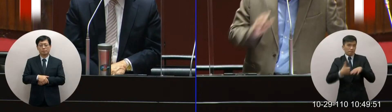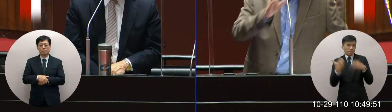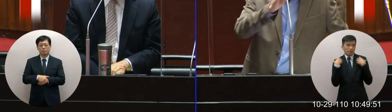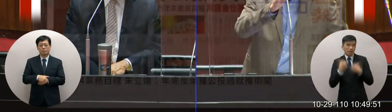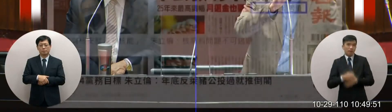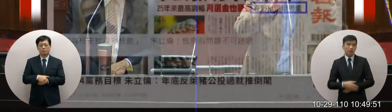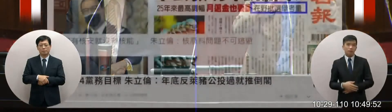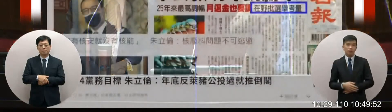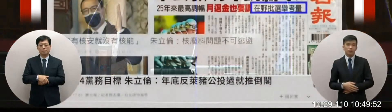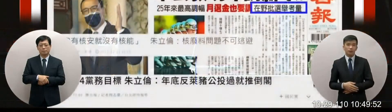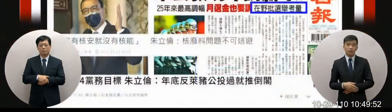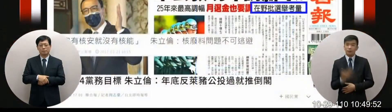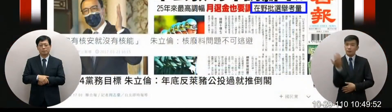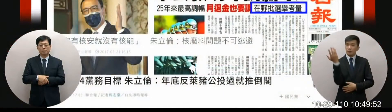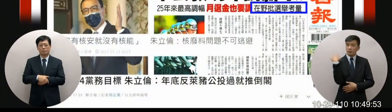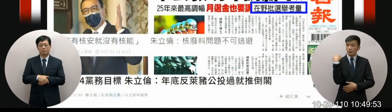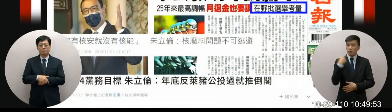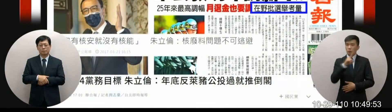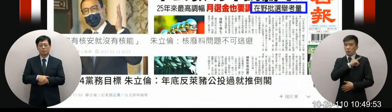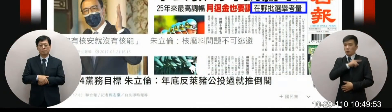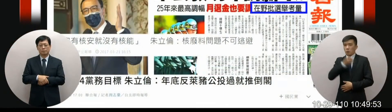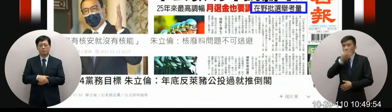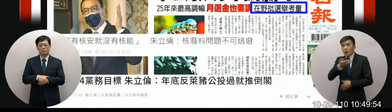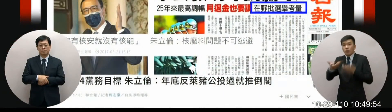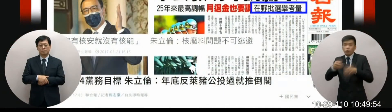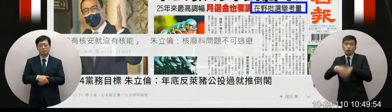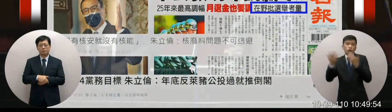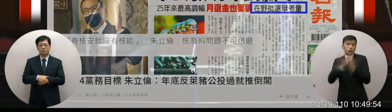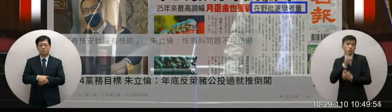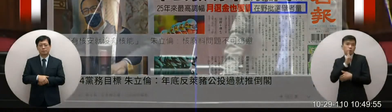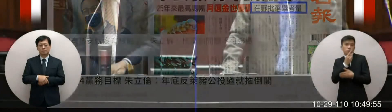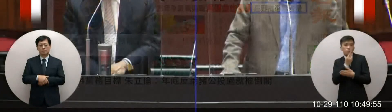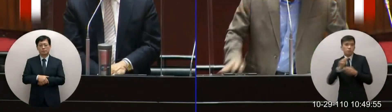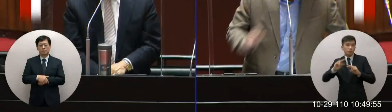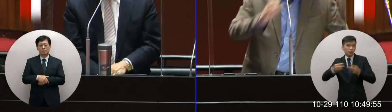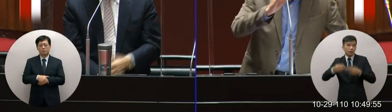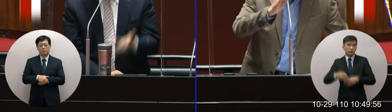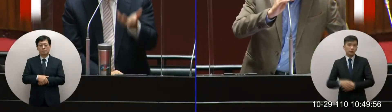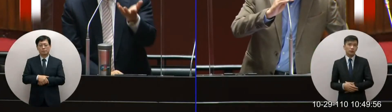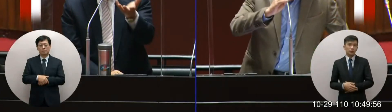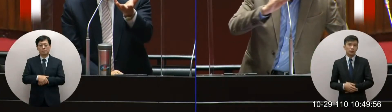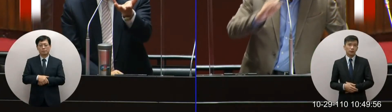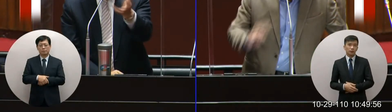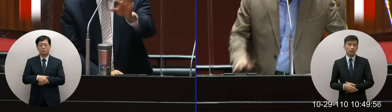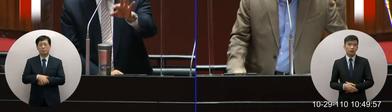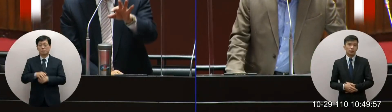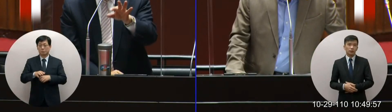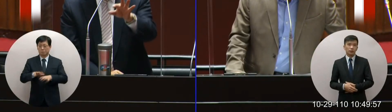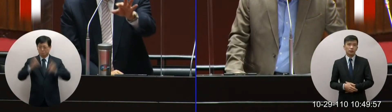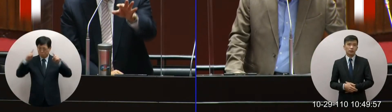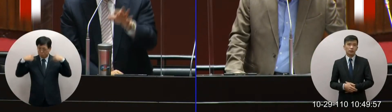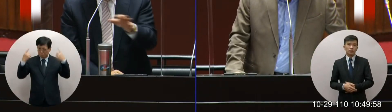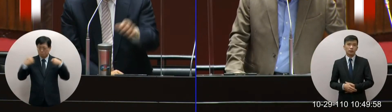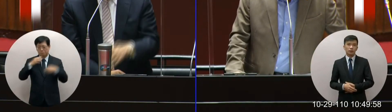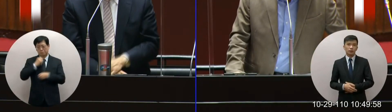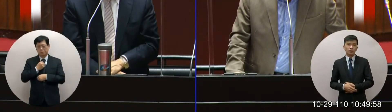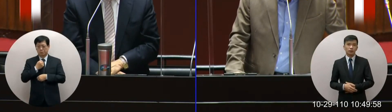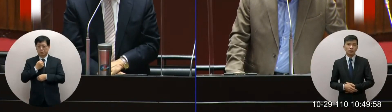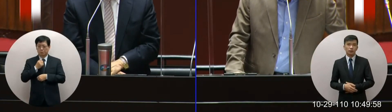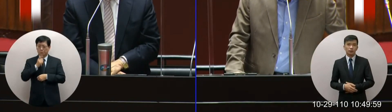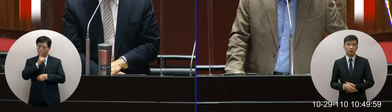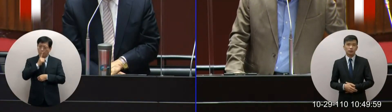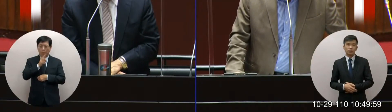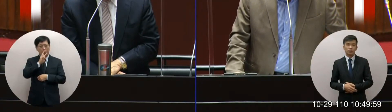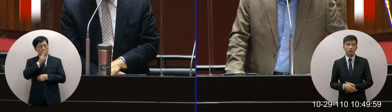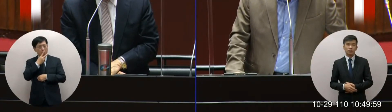然后这样子把过去自己讲的话把它吞下去。 这经常前后不